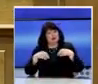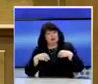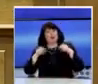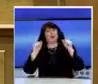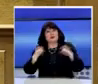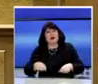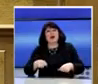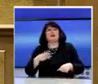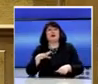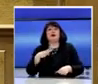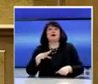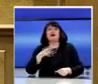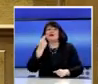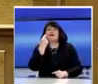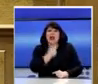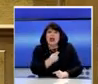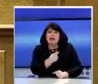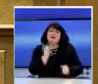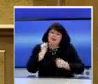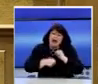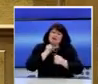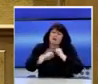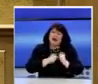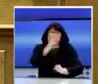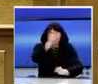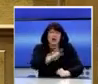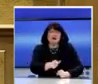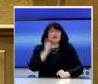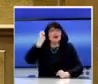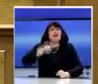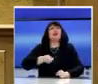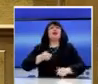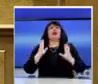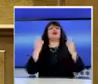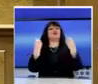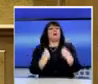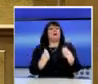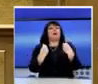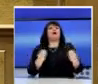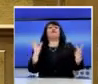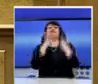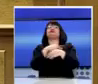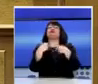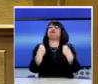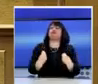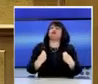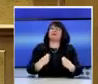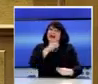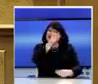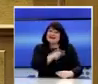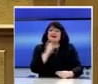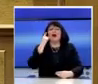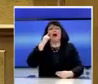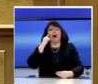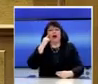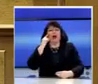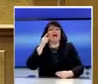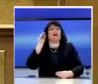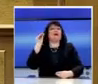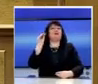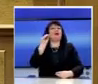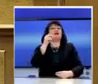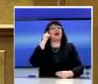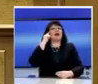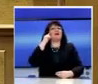δεν έβλεπε ότι πέρα από το ότι δεν παραδέχεστε λάθη και ωρεοποιείτε διαρκώς την πραγματικότητα, εκμεταλλεύεστε κιόλας αυτές τις